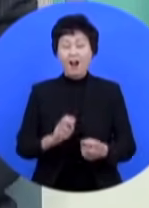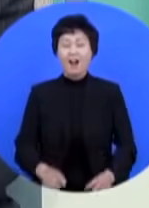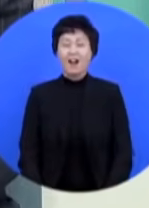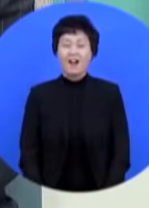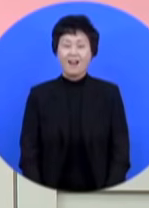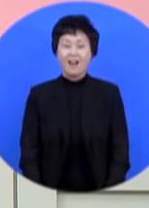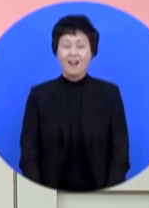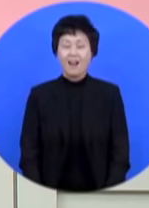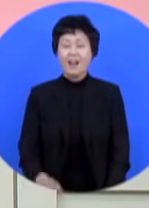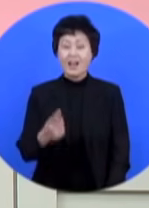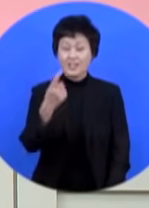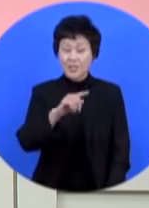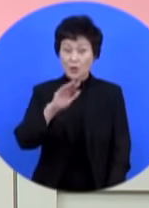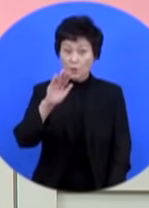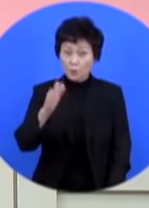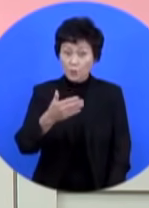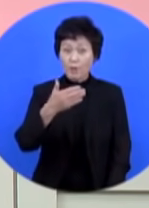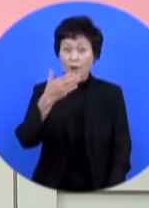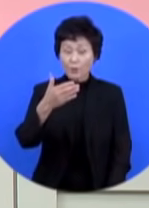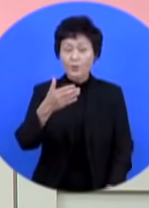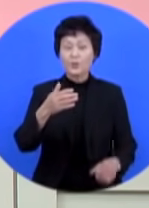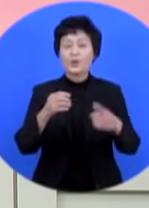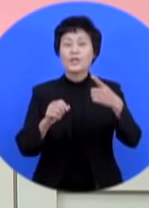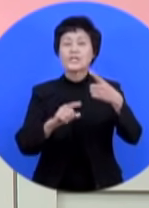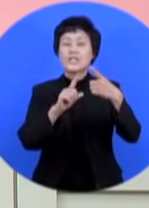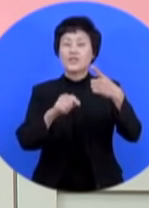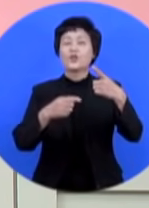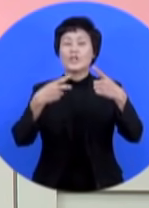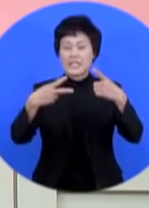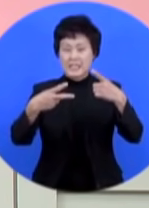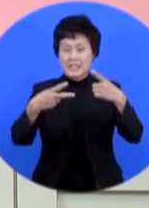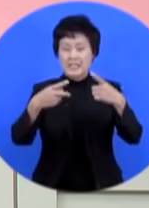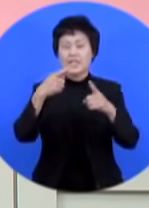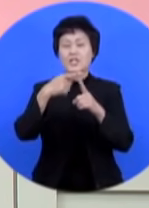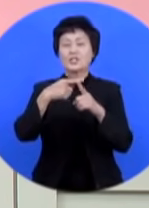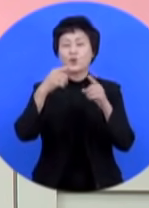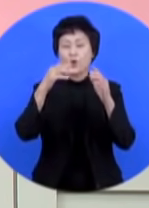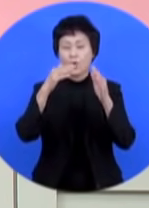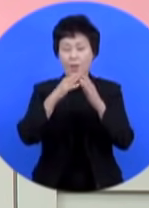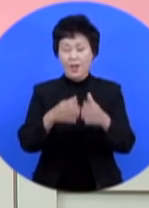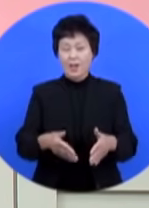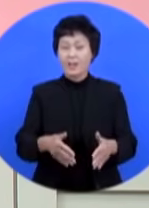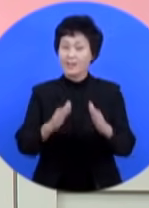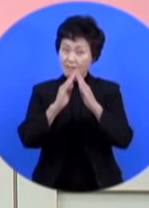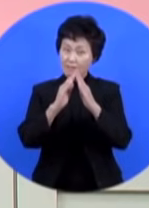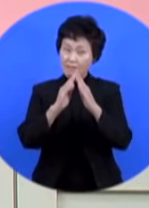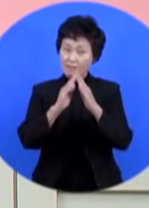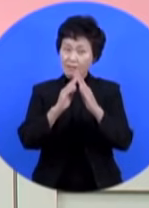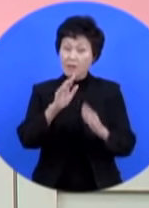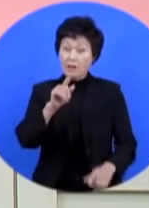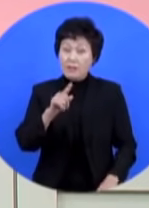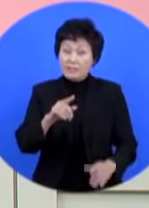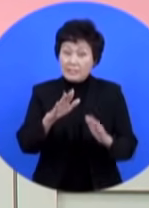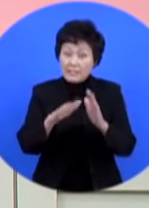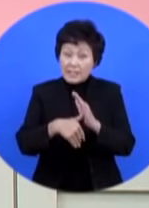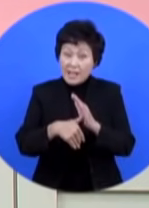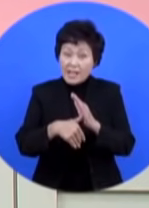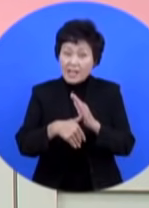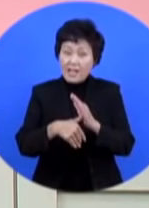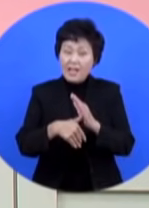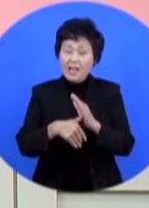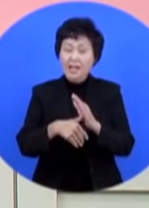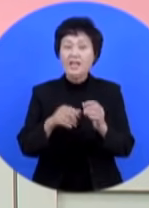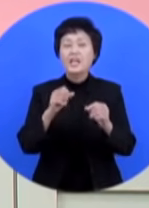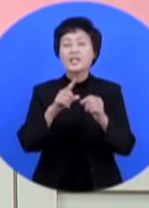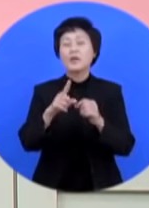세워진 교회죠? 1909년 1월 2일에 설립이 됐습니다. 목사님, 교회 소개 좀 해주세요. 예, 그 당시에 세워진